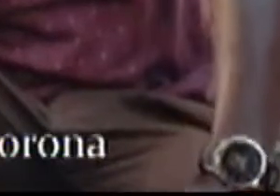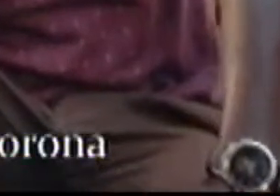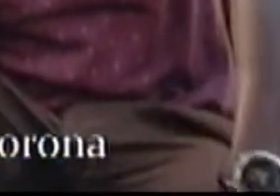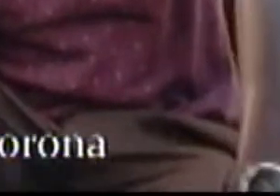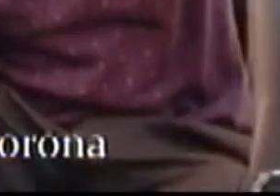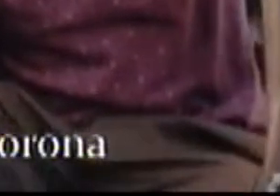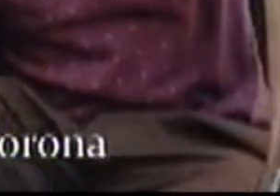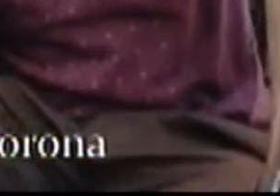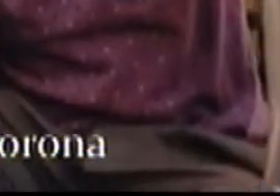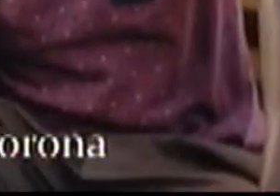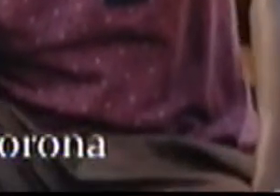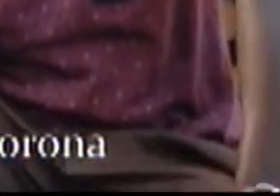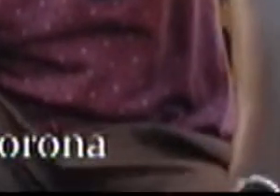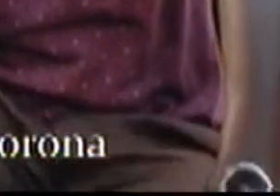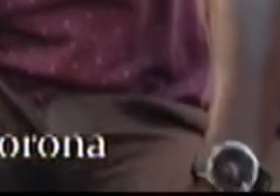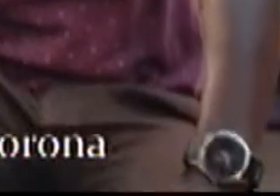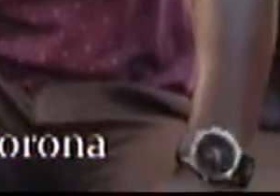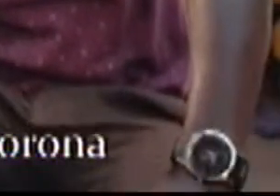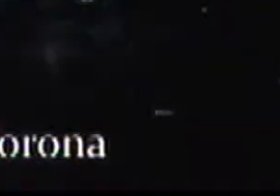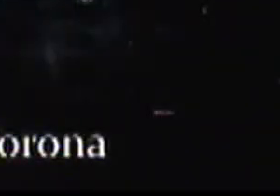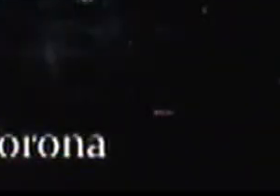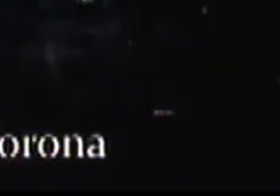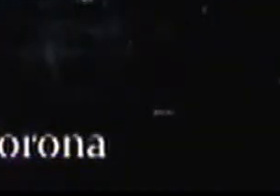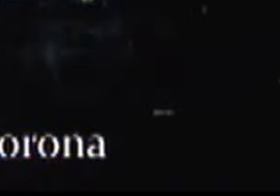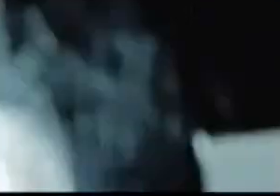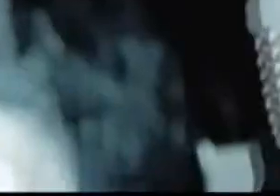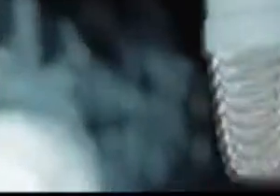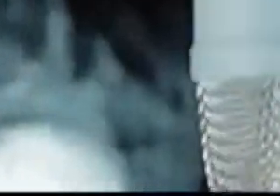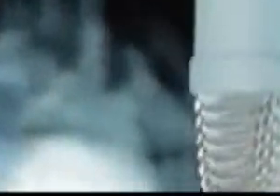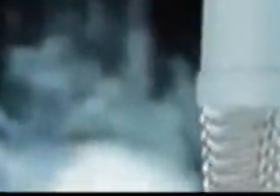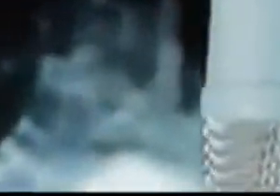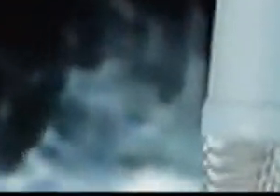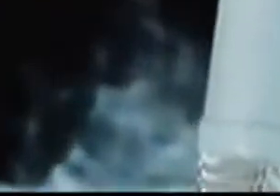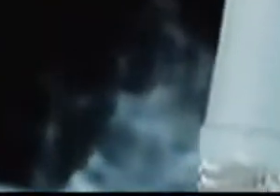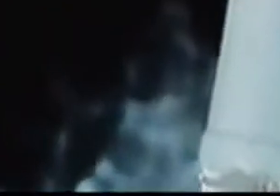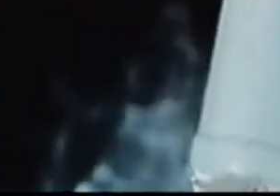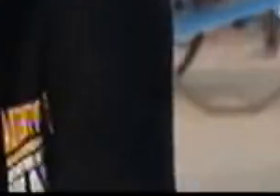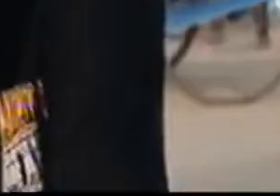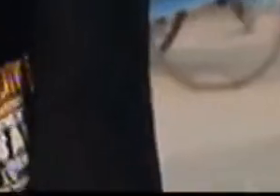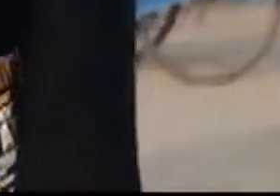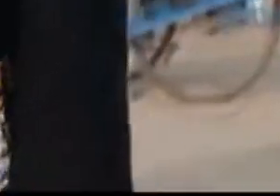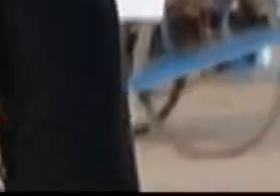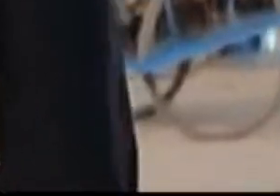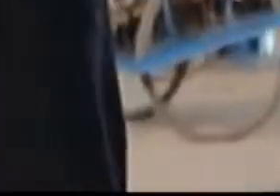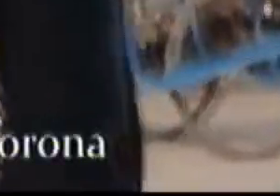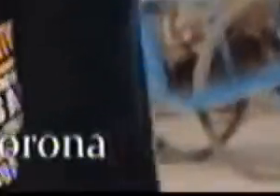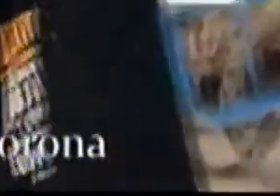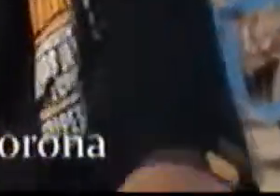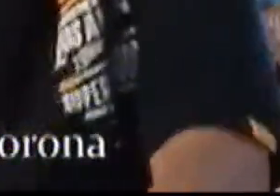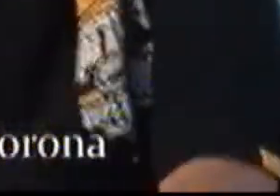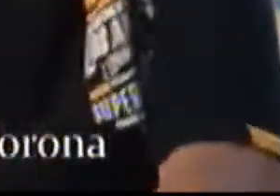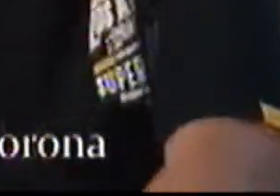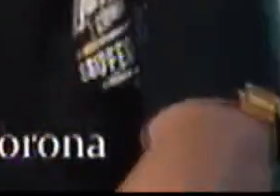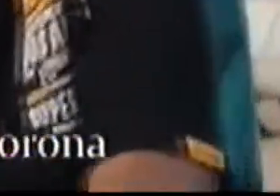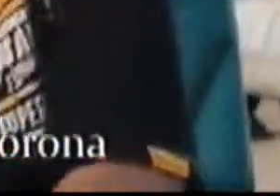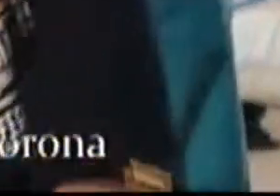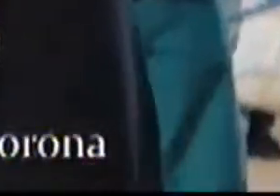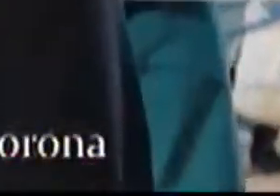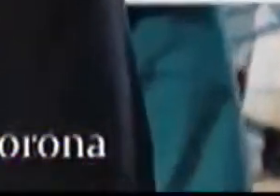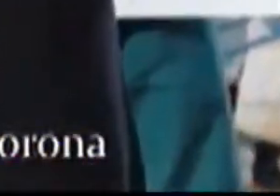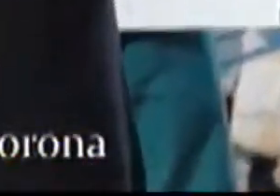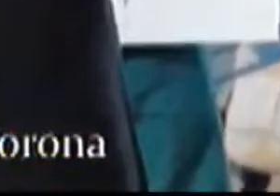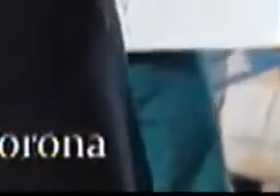corona. Let us fight corona virus, fight corona. Let us fight